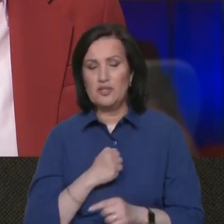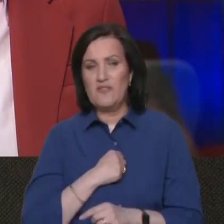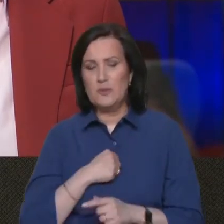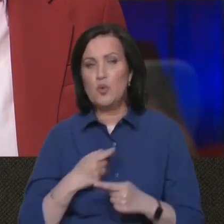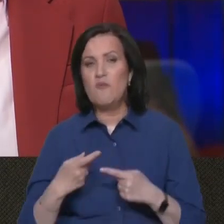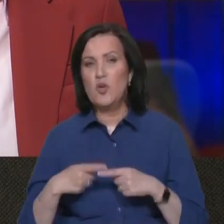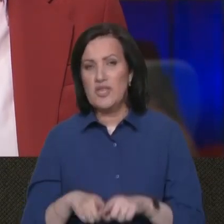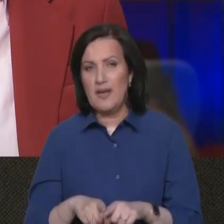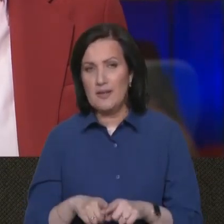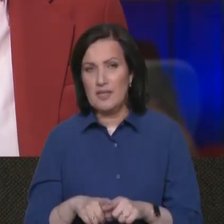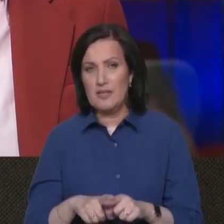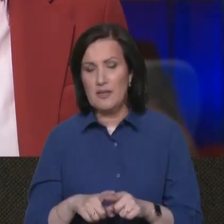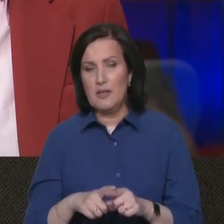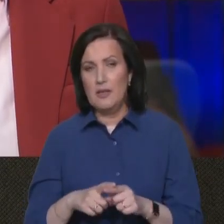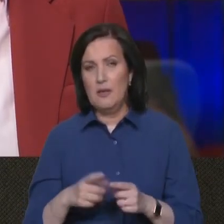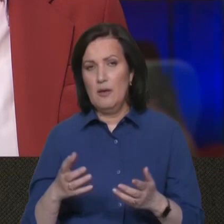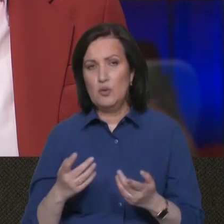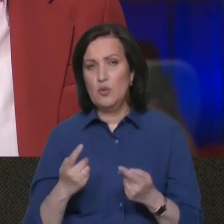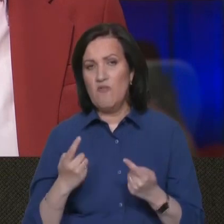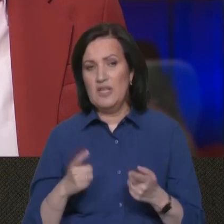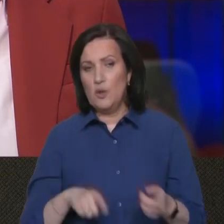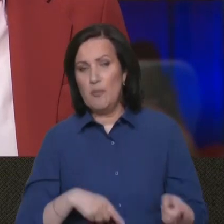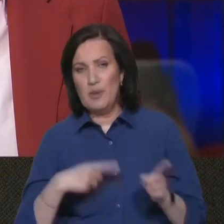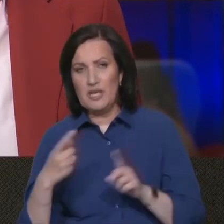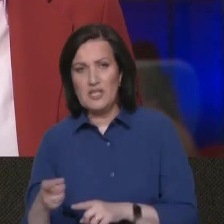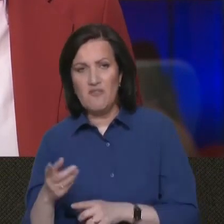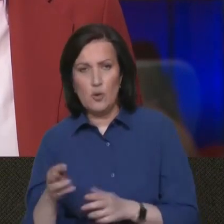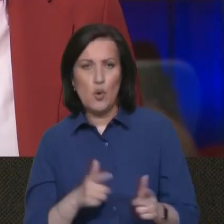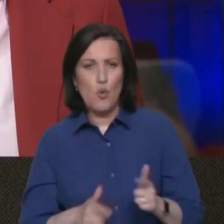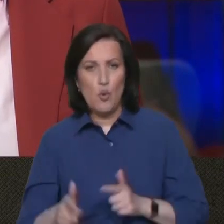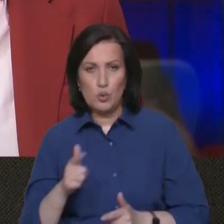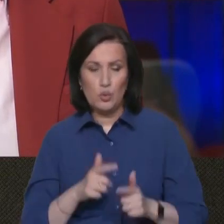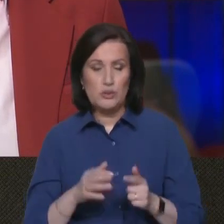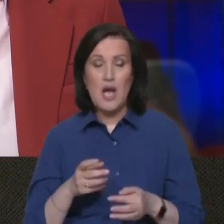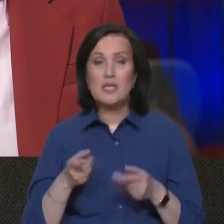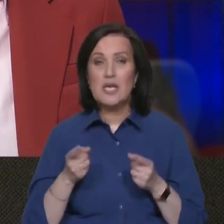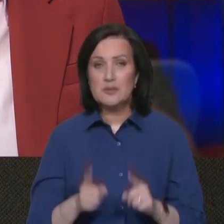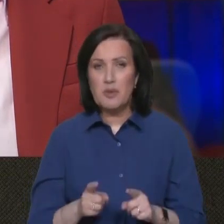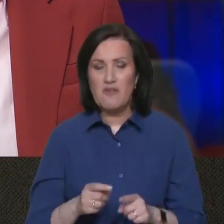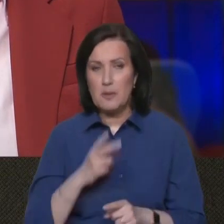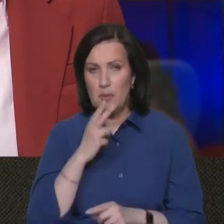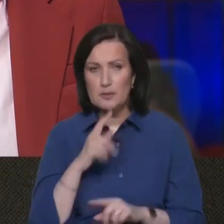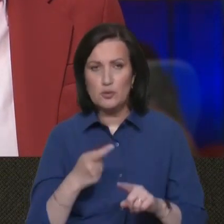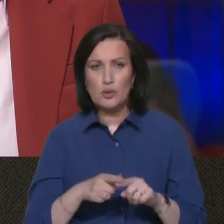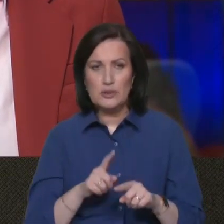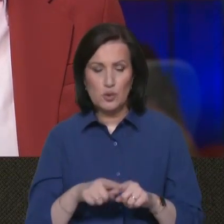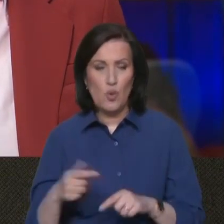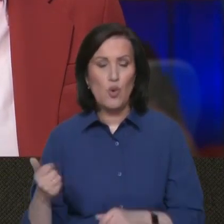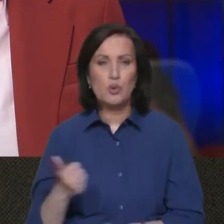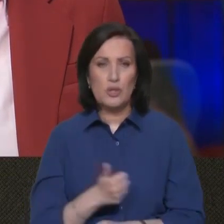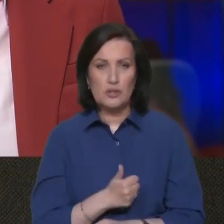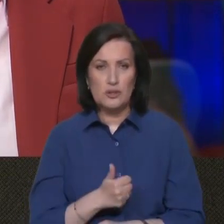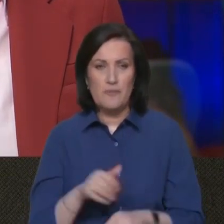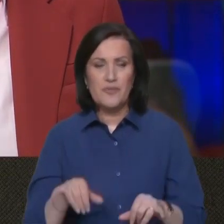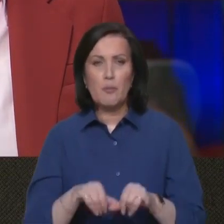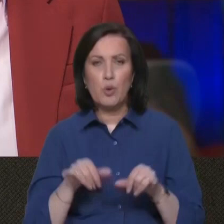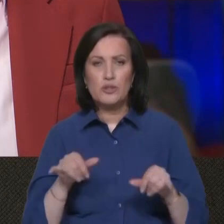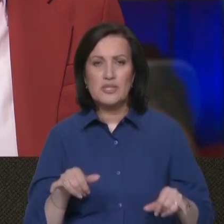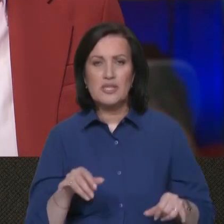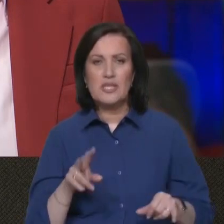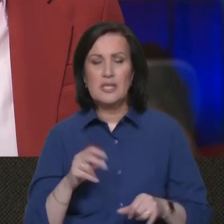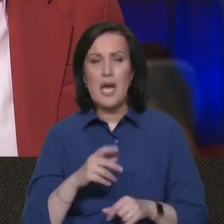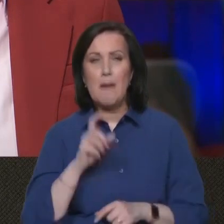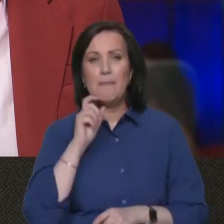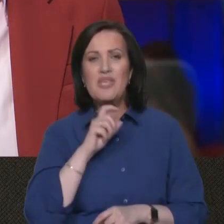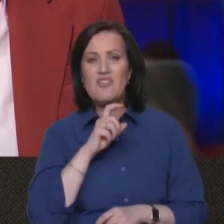військової техніки або до чогось, до великого перекидання вони готуються. Насправді бачимо, що цього тижня посилення пішло